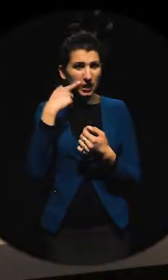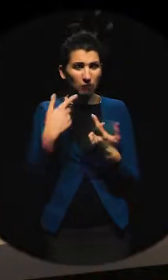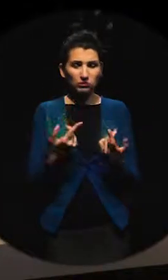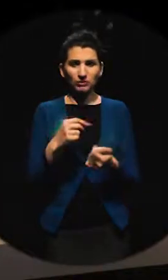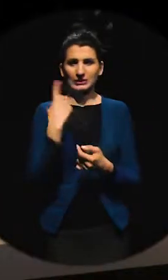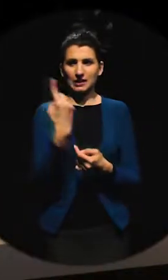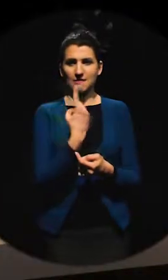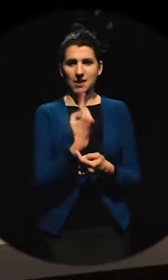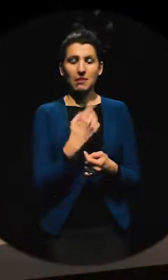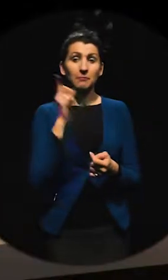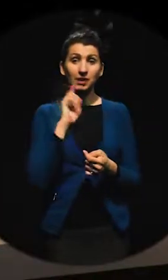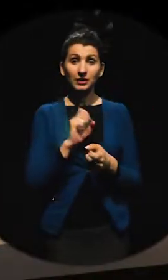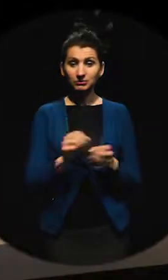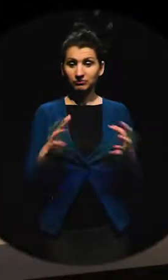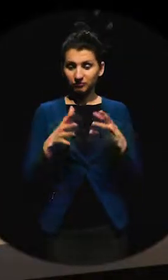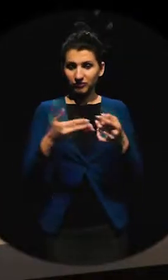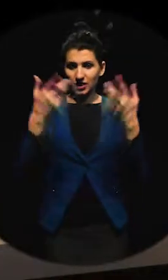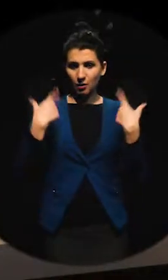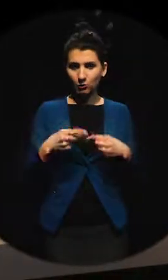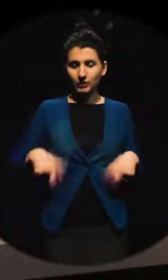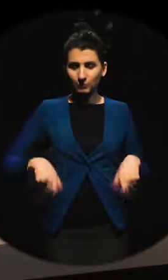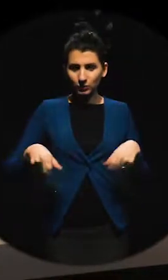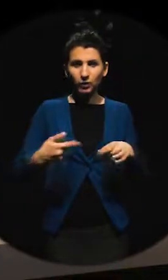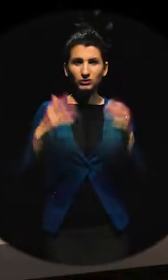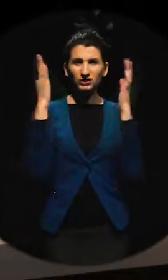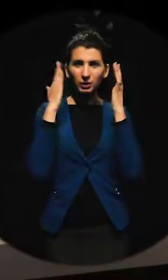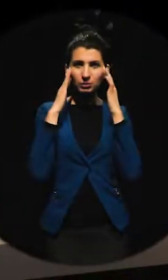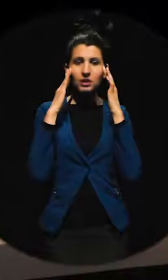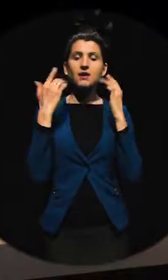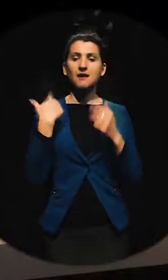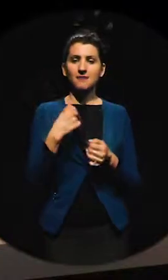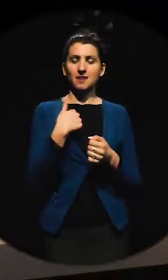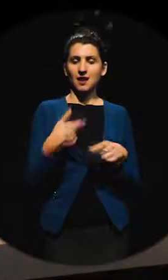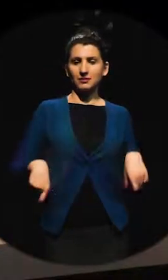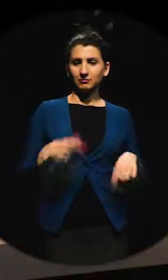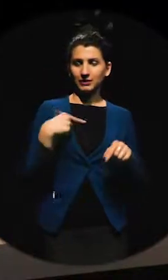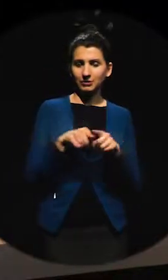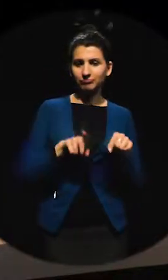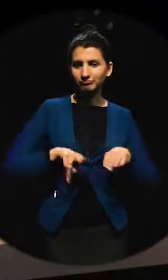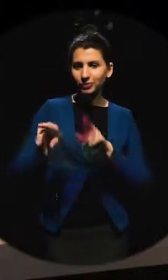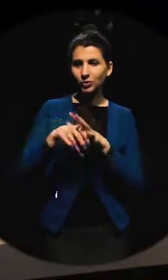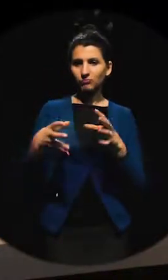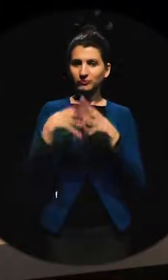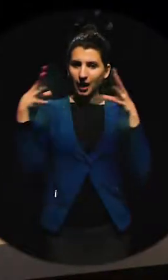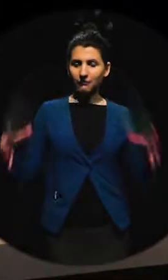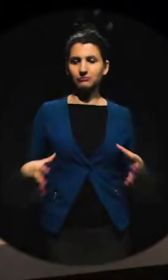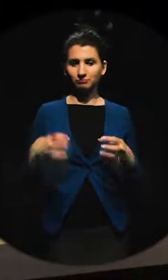podobnych do niego i nagle jakby zrodziła się w nim ta świadomość przynależności do pewnej szerszej